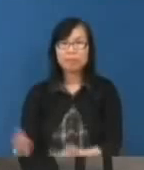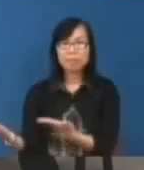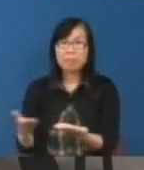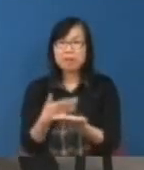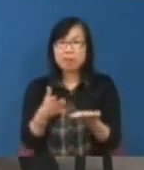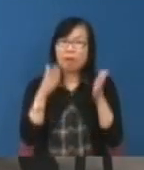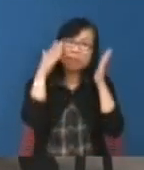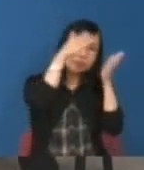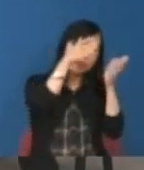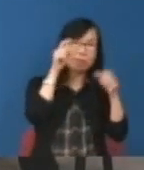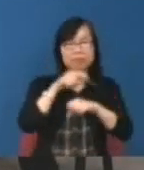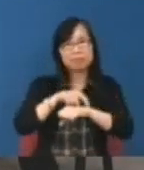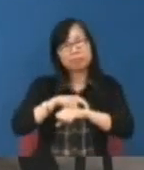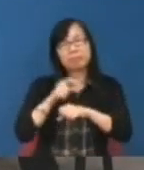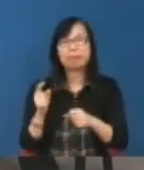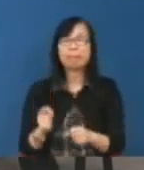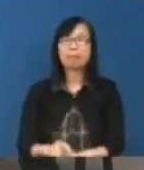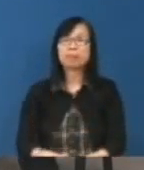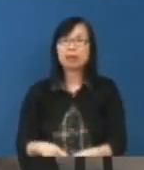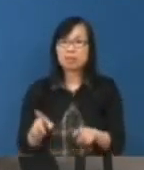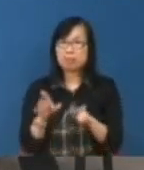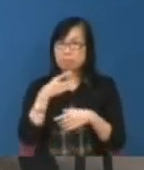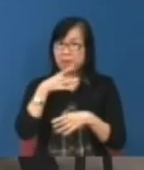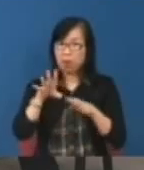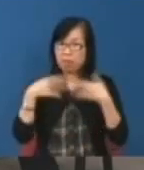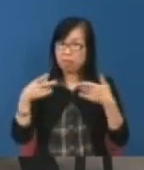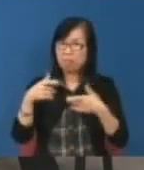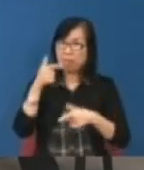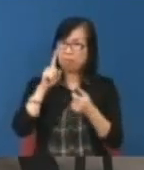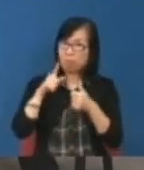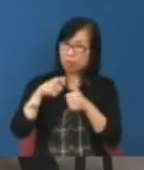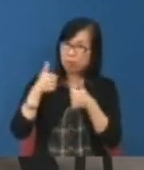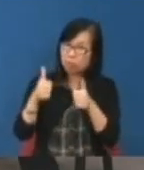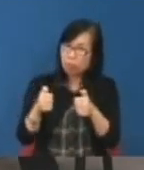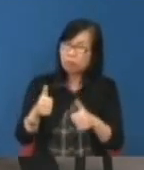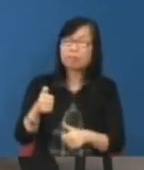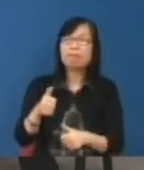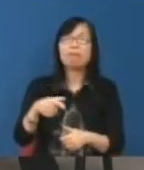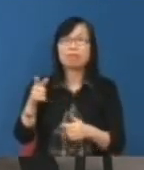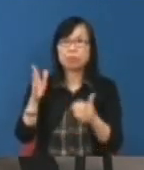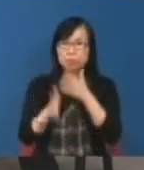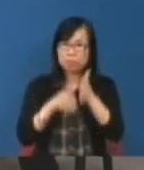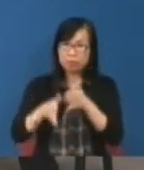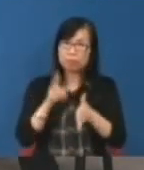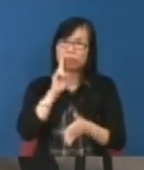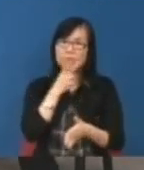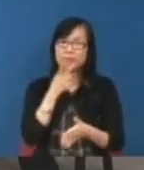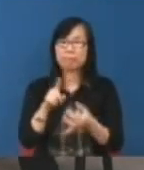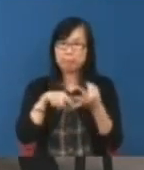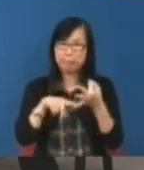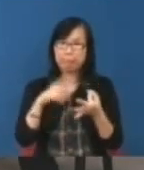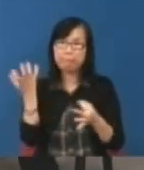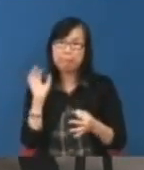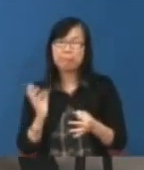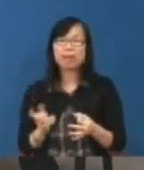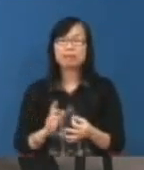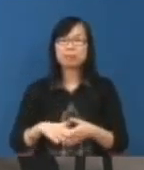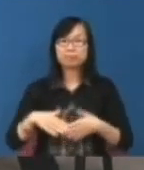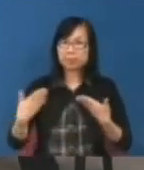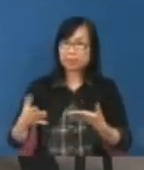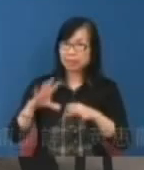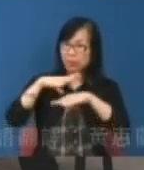大家好，又是向左望的节目时间了。咁节目未开始之前，都多谢今日为我哋做手语的朋友阿卫兰啦。咁就